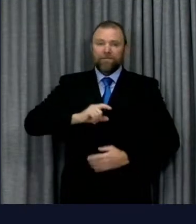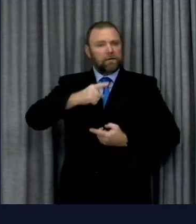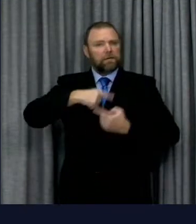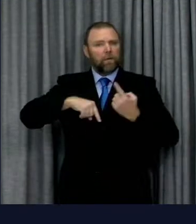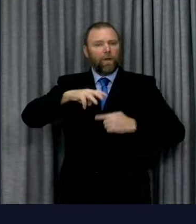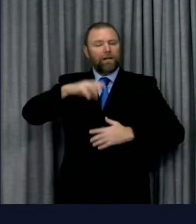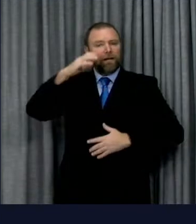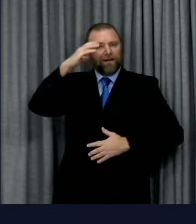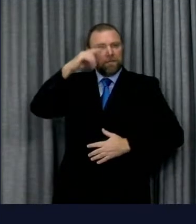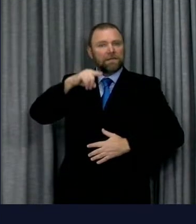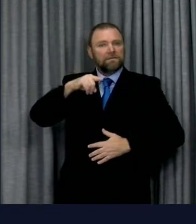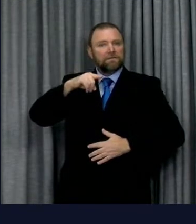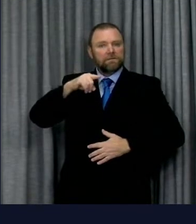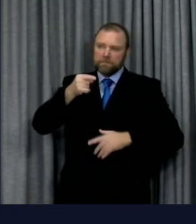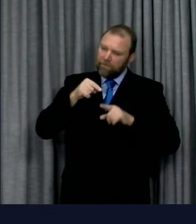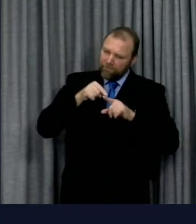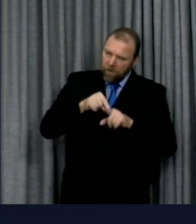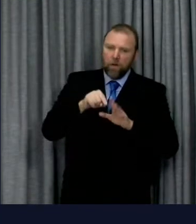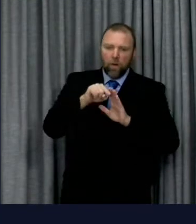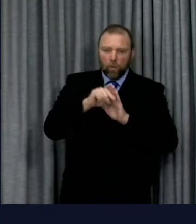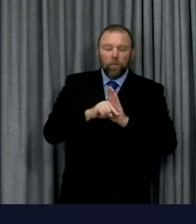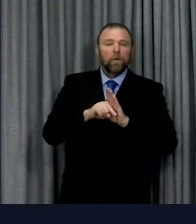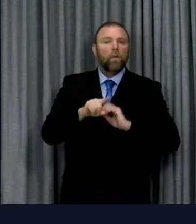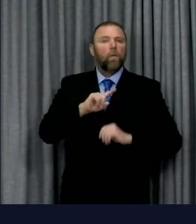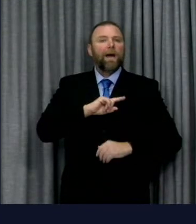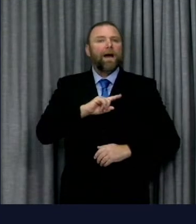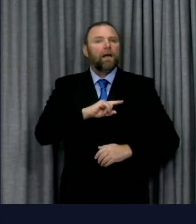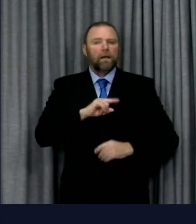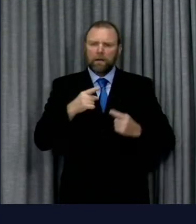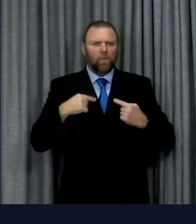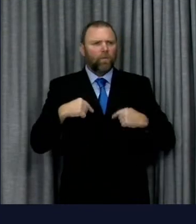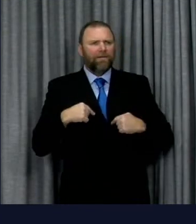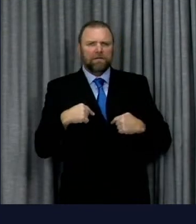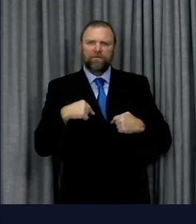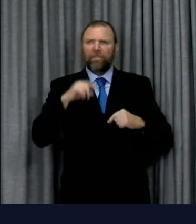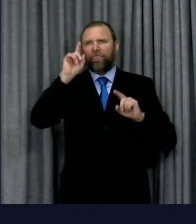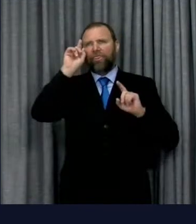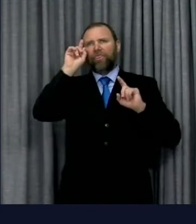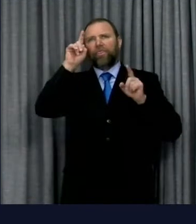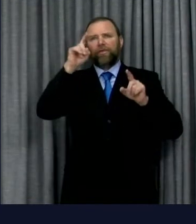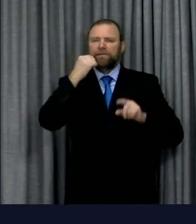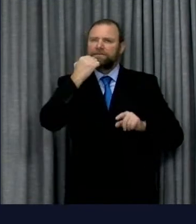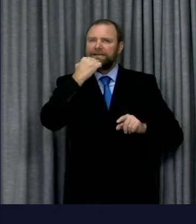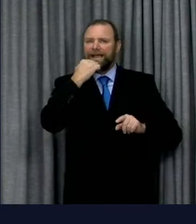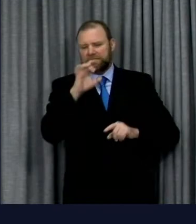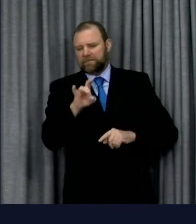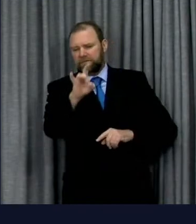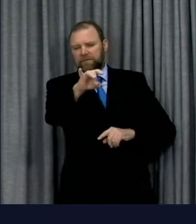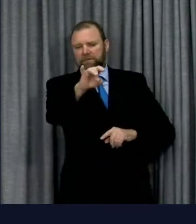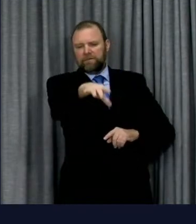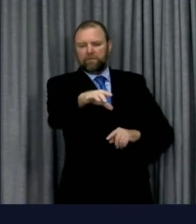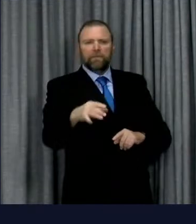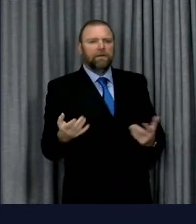in Wales in the way the Welsh Government has acted is because we haven't been willing to make